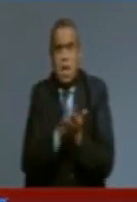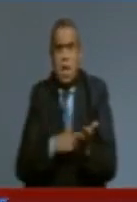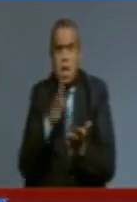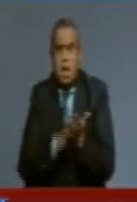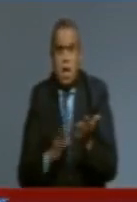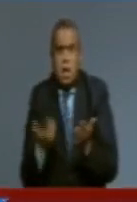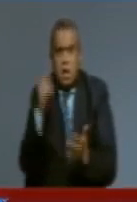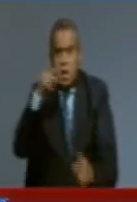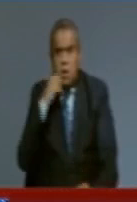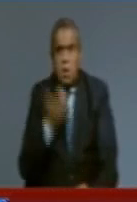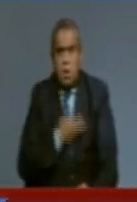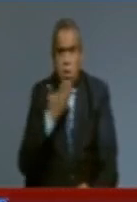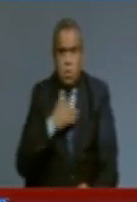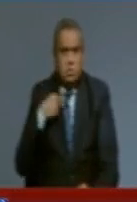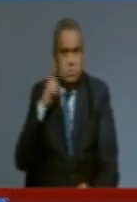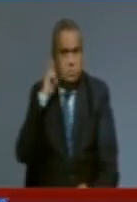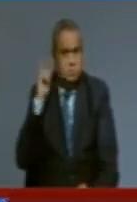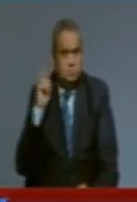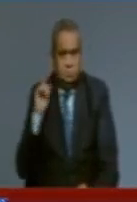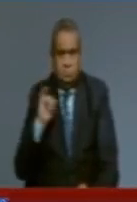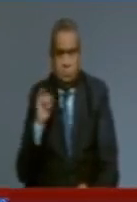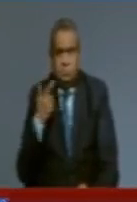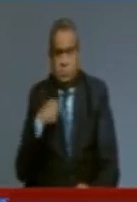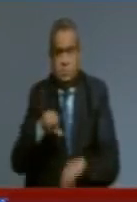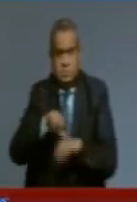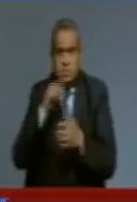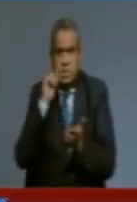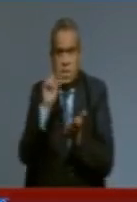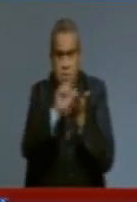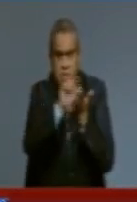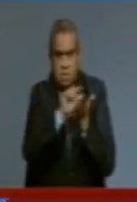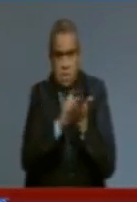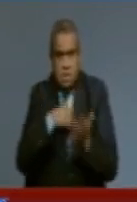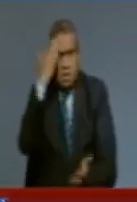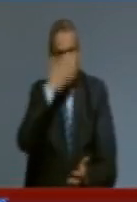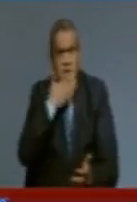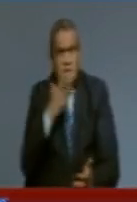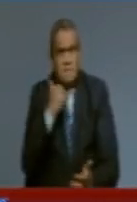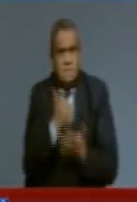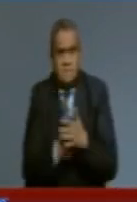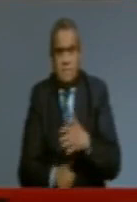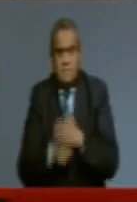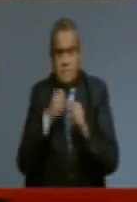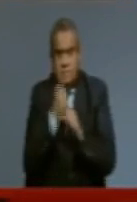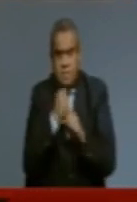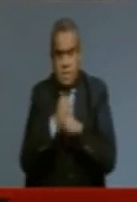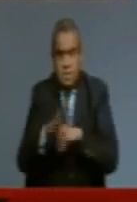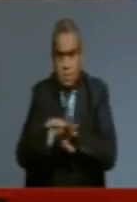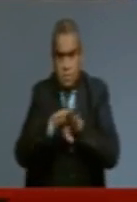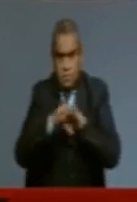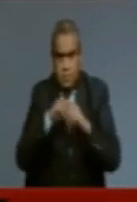روسيا بل وبلدان إفريقية. إني أعلم على أنه بالرغم من